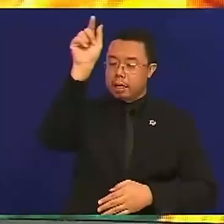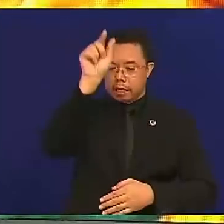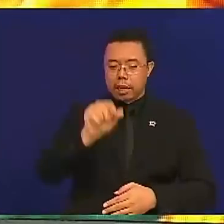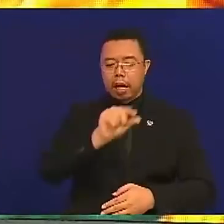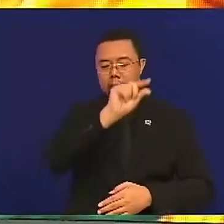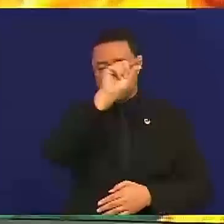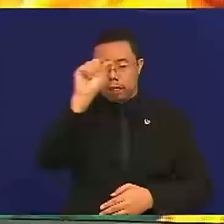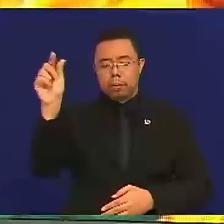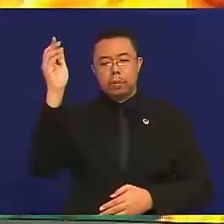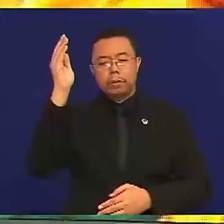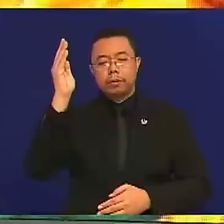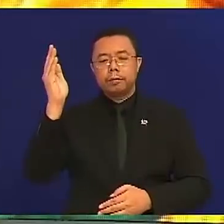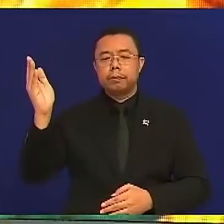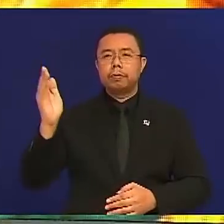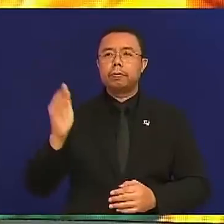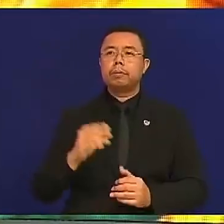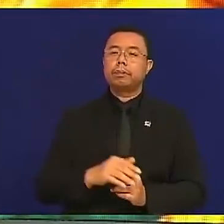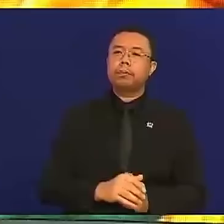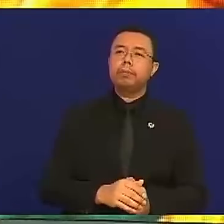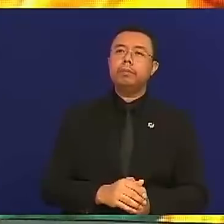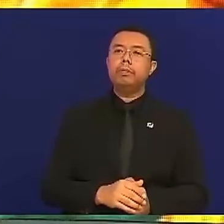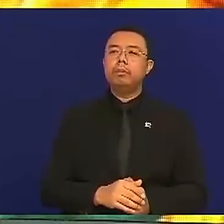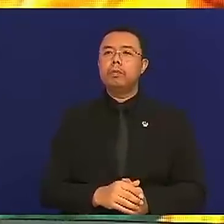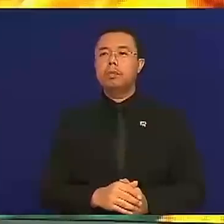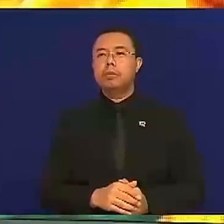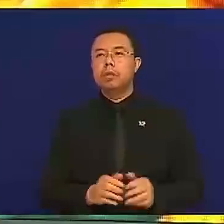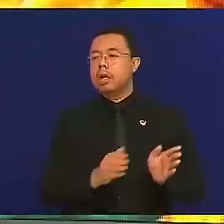sampai di salibmu.